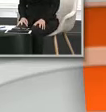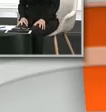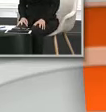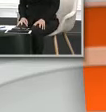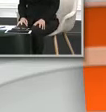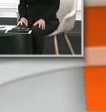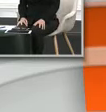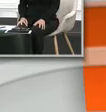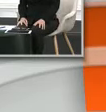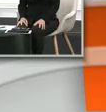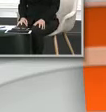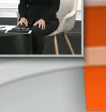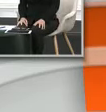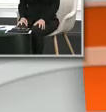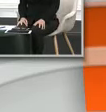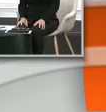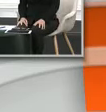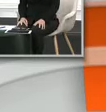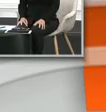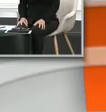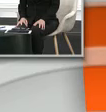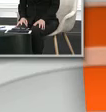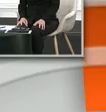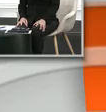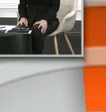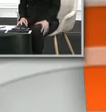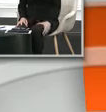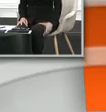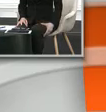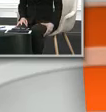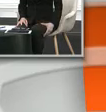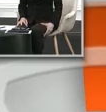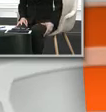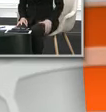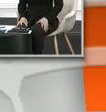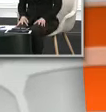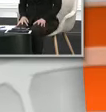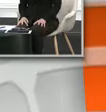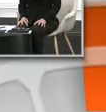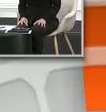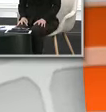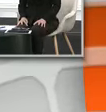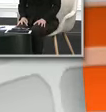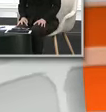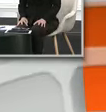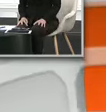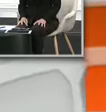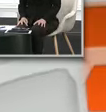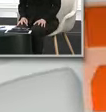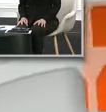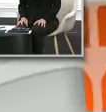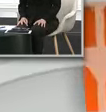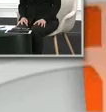า The incumbent Prime Minister has won the confidence and the vote of the Parliament So he